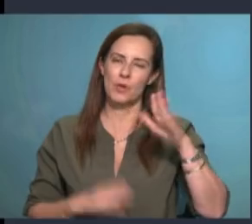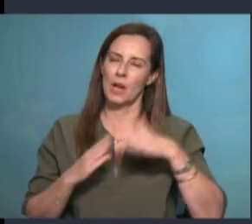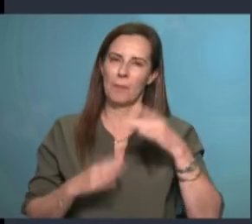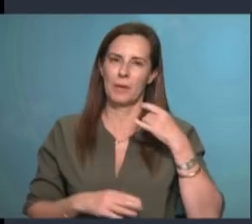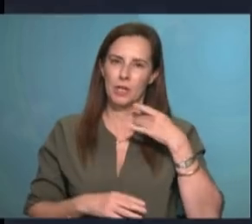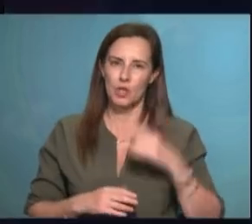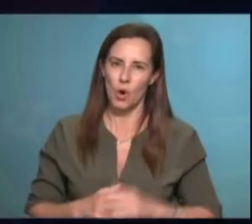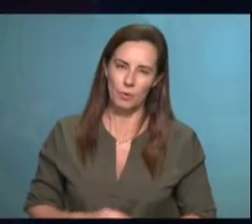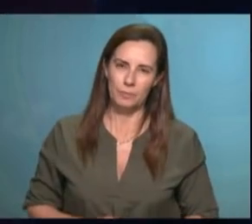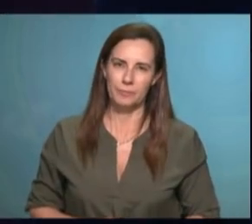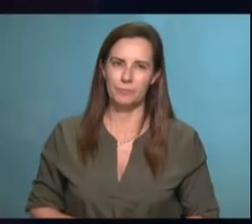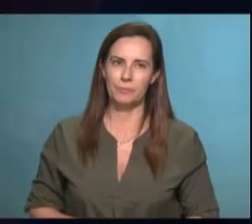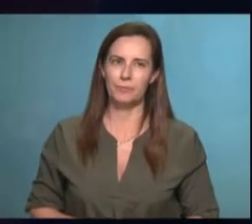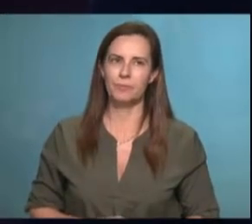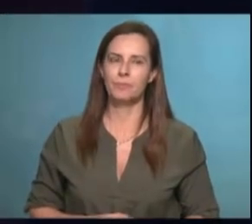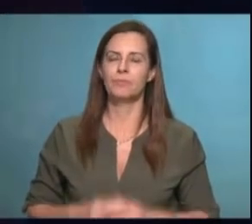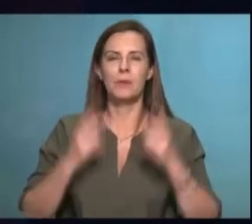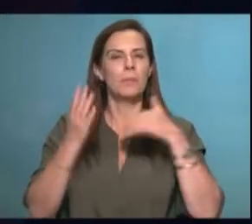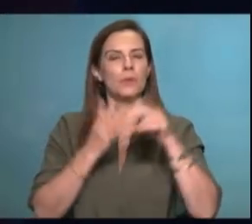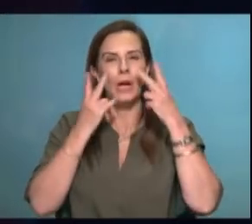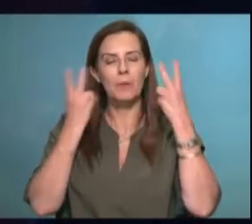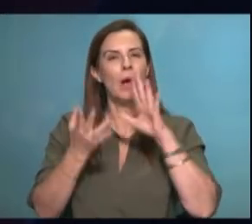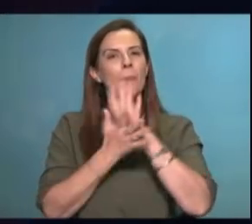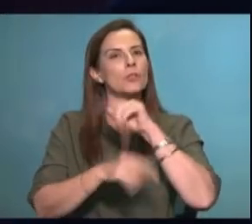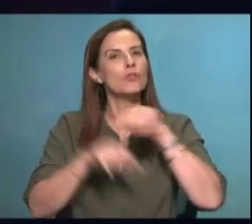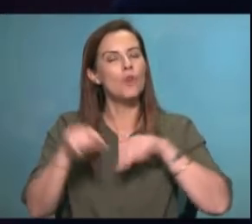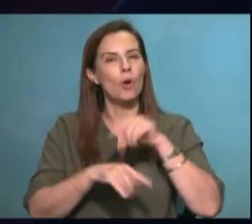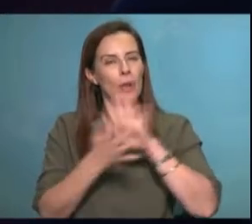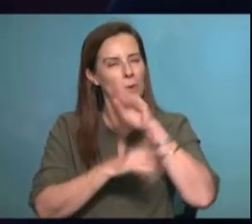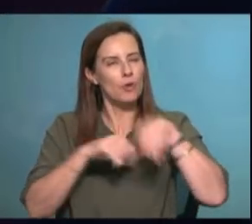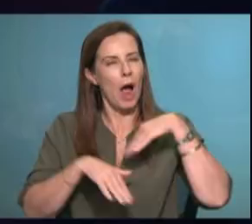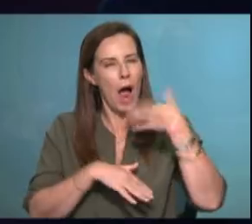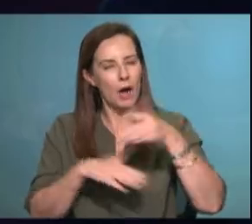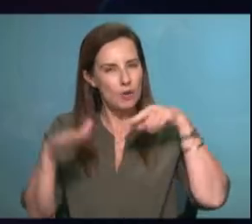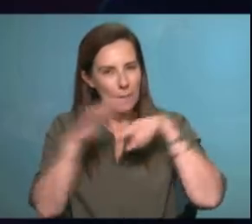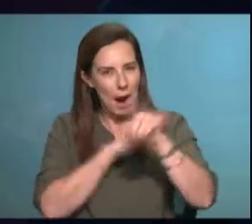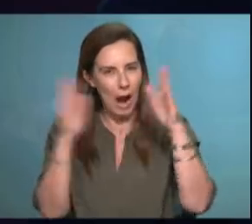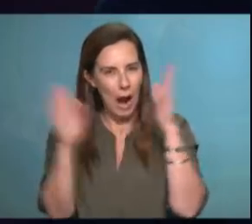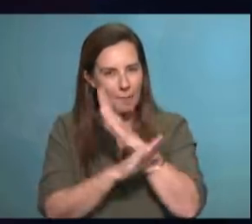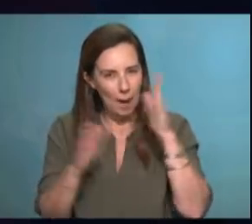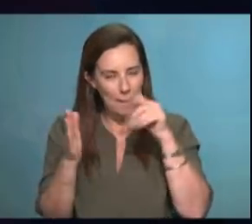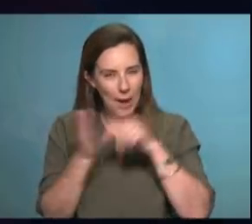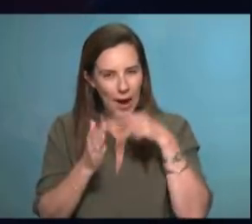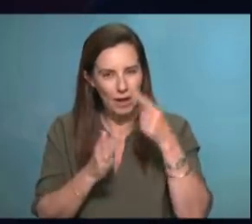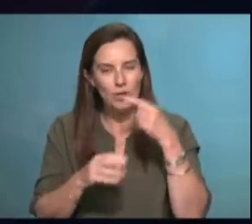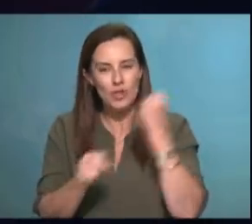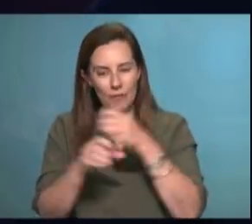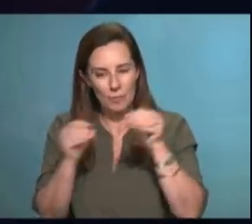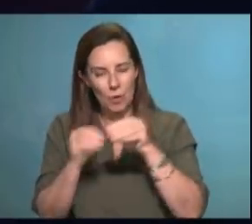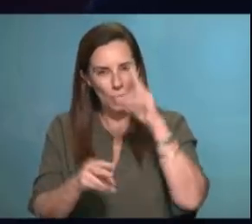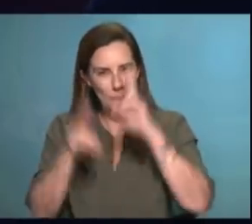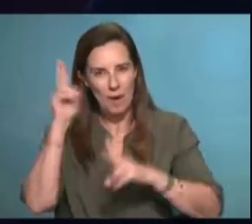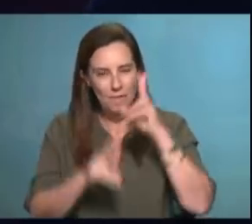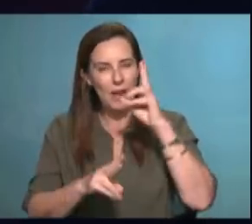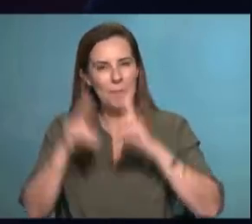לציון. המצוד נמשך 14 שעות, אחרי שנמלט המחבל היורף פלסטיני שעבד איתם באותו מפעל, מפעל